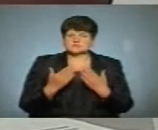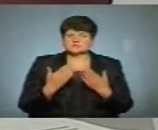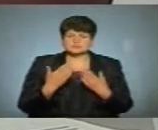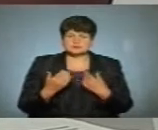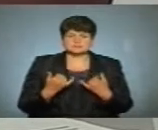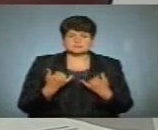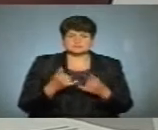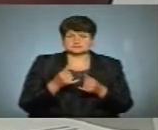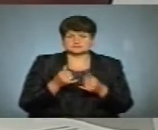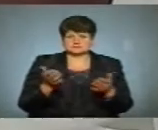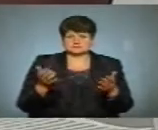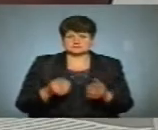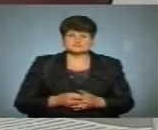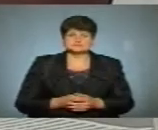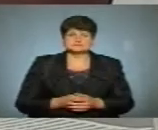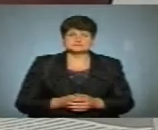нами не може.